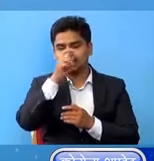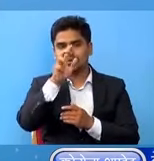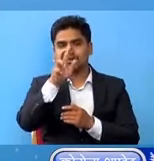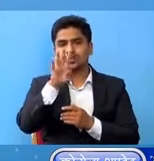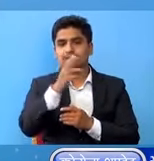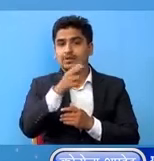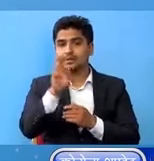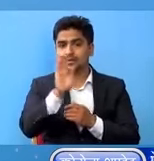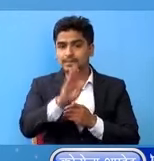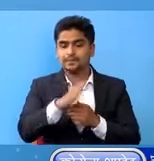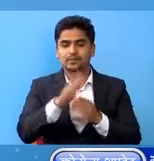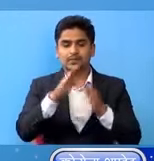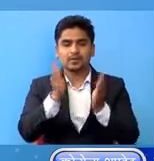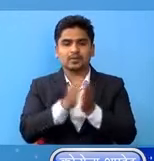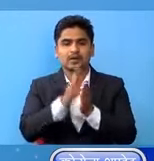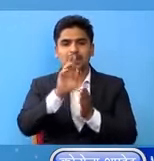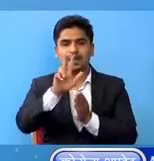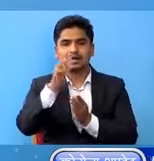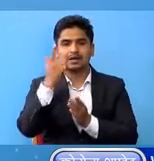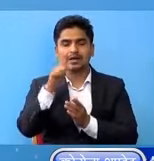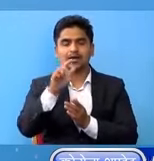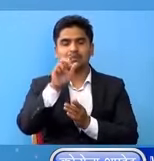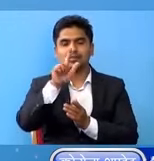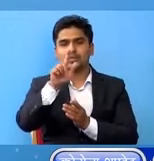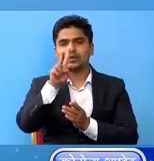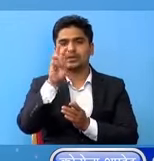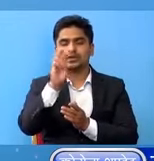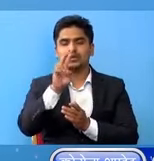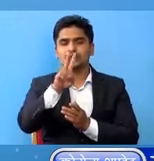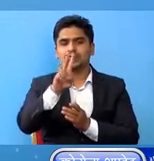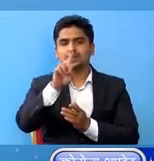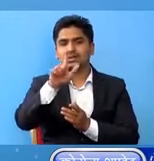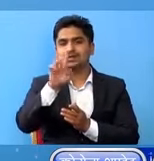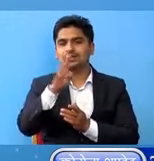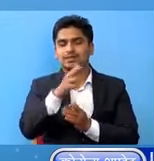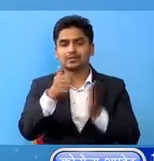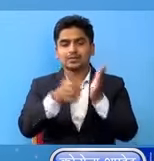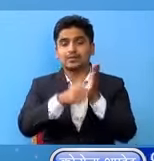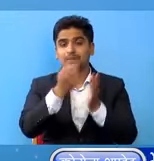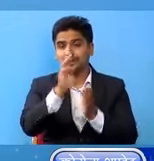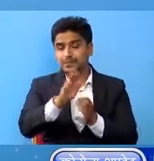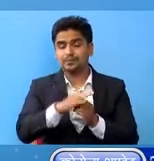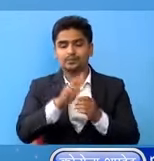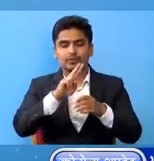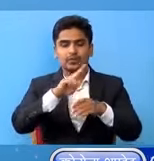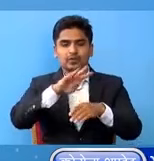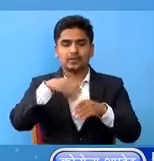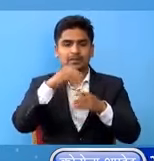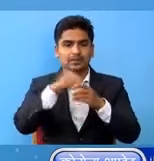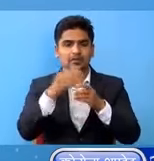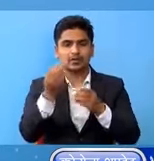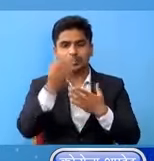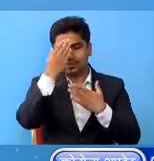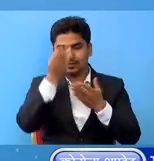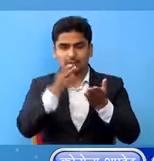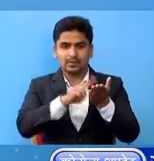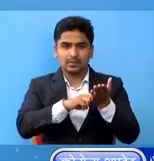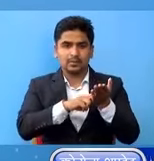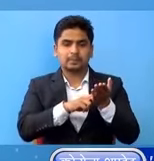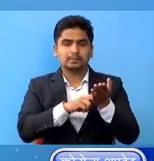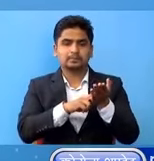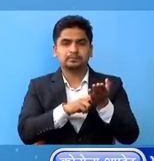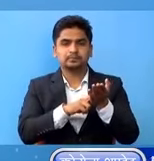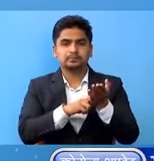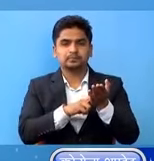छ र यो गरी जम्मा 872,274 परीक्षण भएको छ। गत 24 घण्टामा नयाँ संक्रमितहरूको